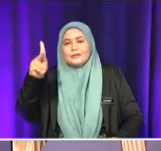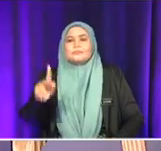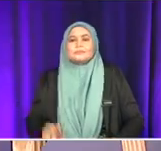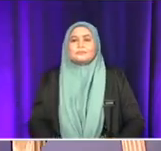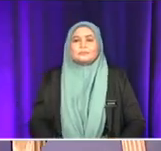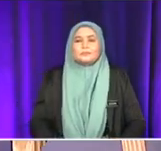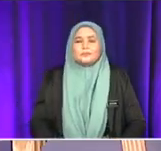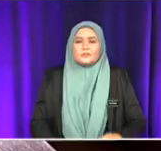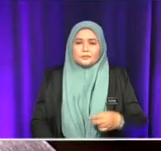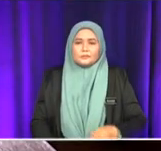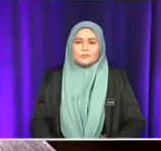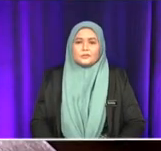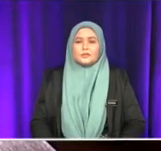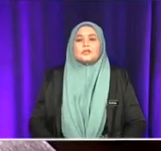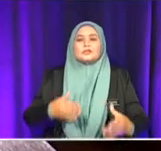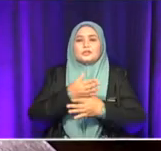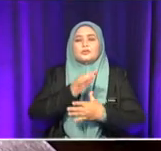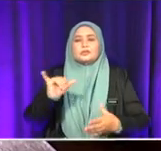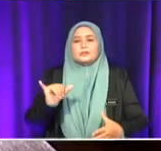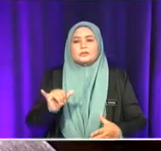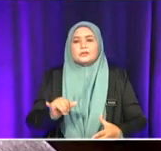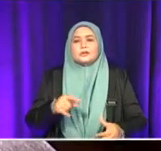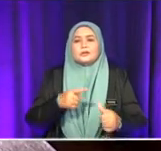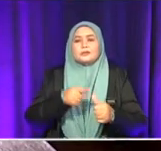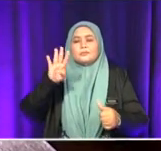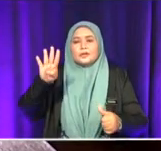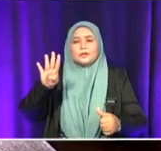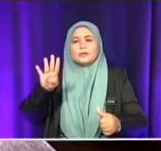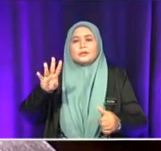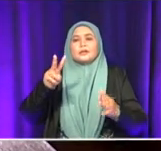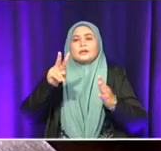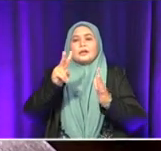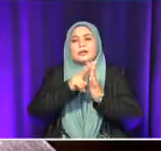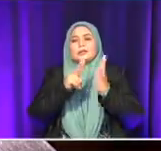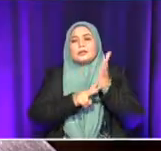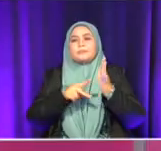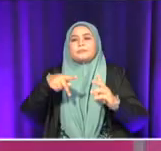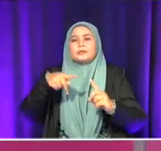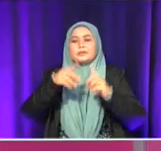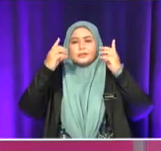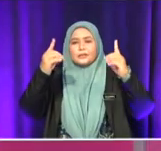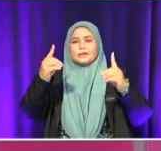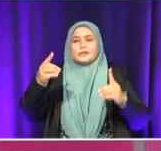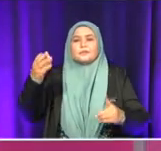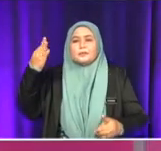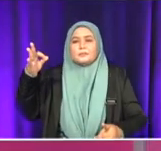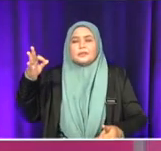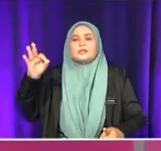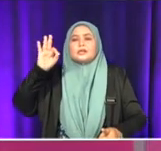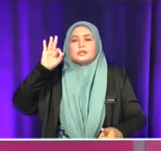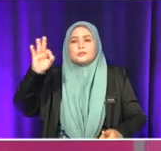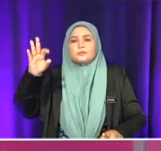Oke seterusnya yang keempat akta pendidikan 1996